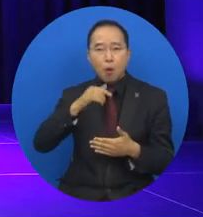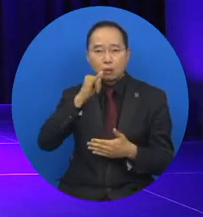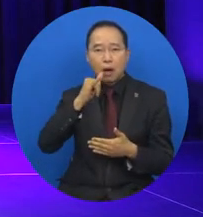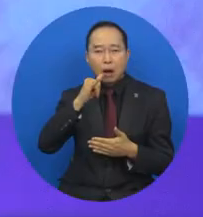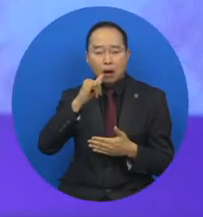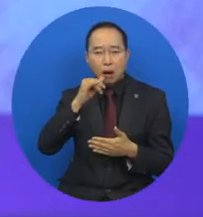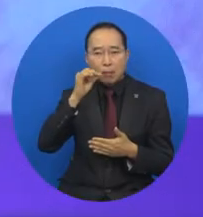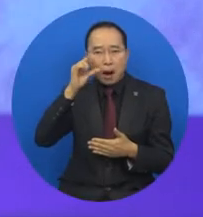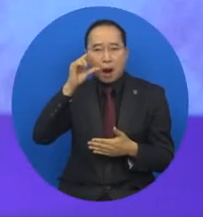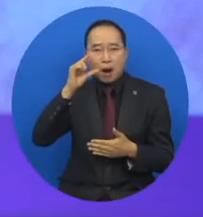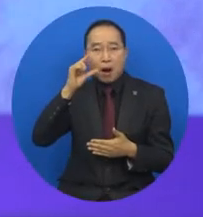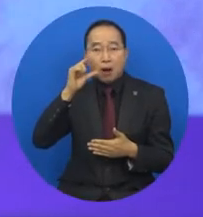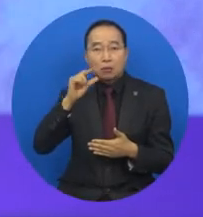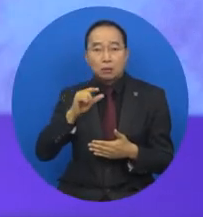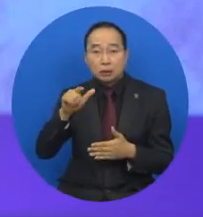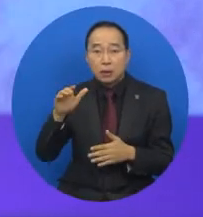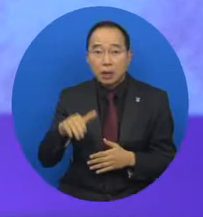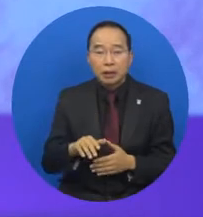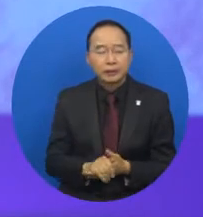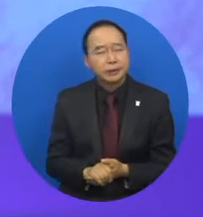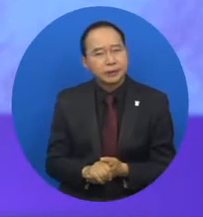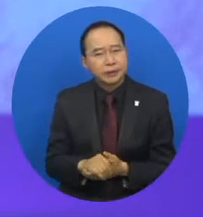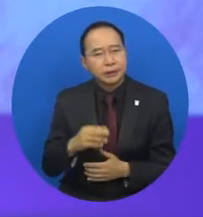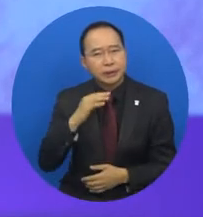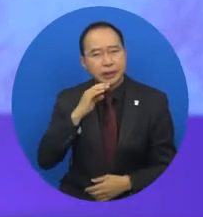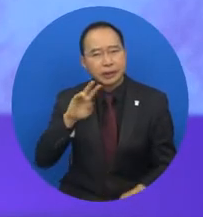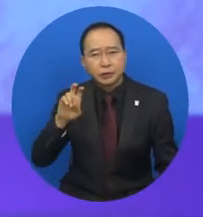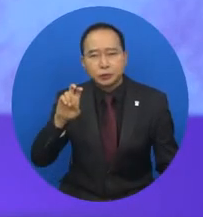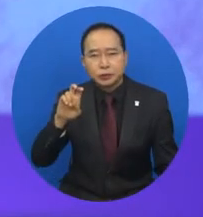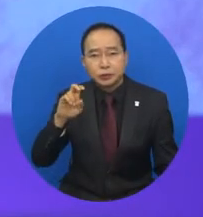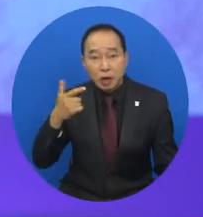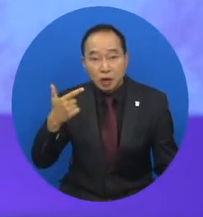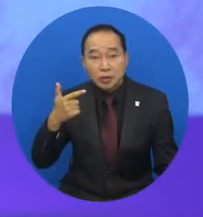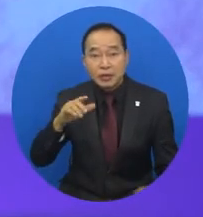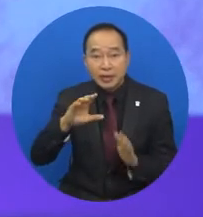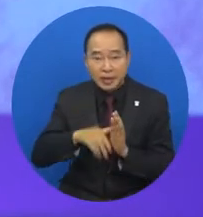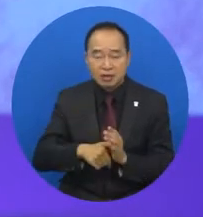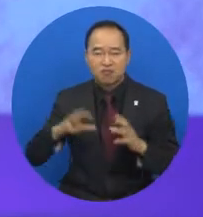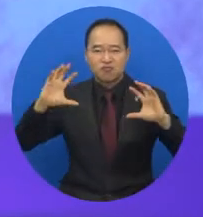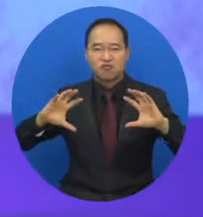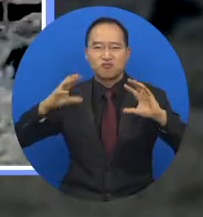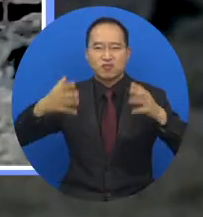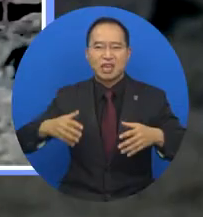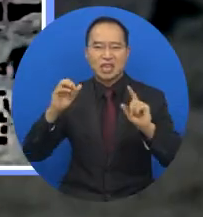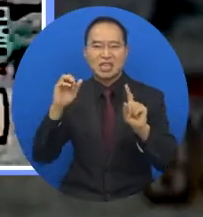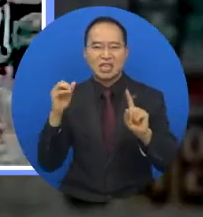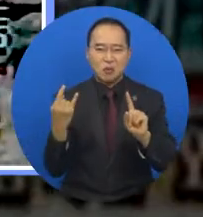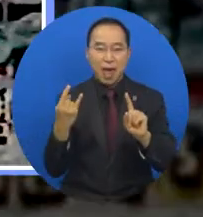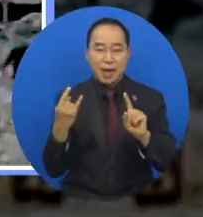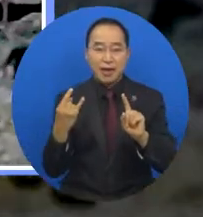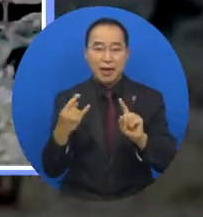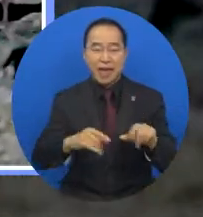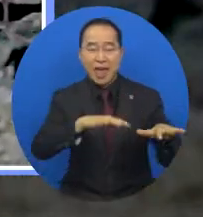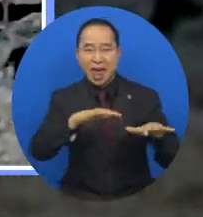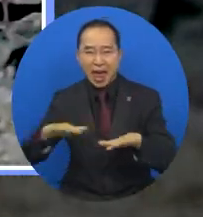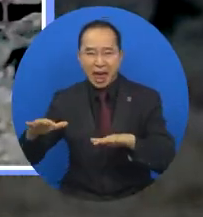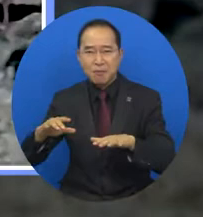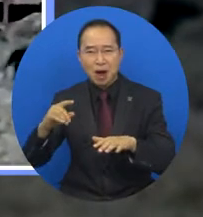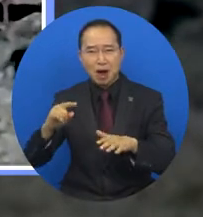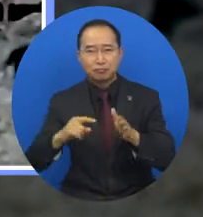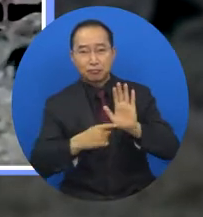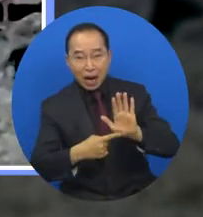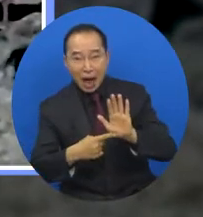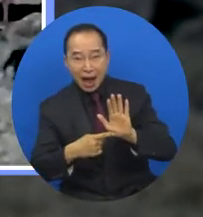시작했고 그때가 지금 생각해보면 26살 때 제1회 국제해변무용제